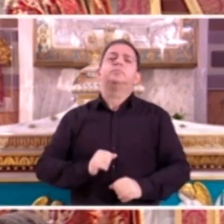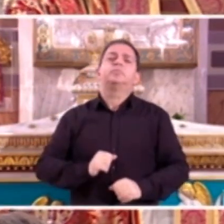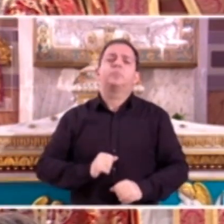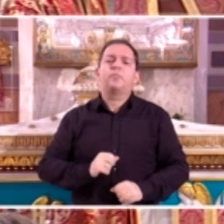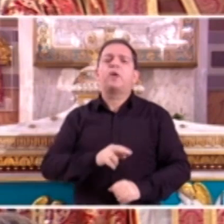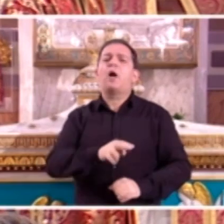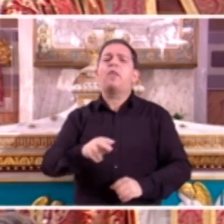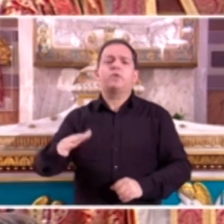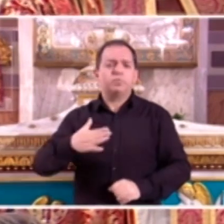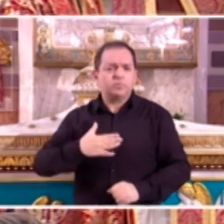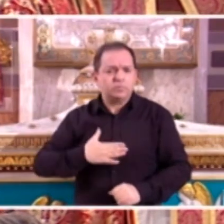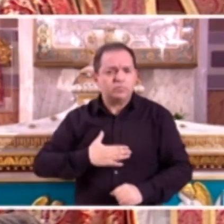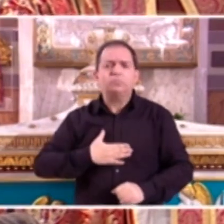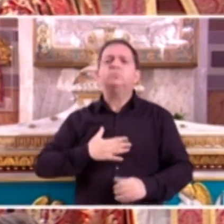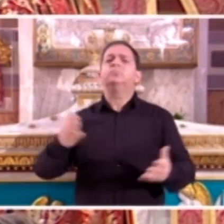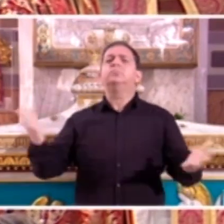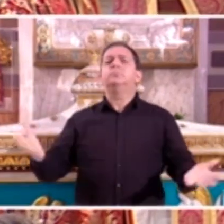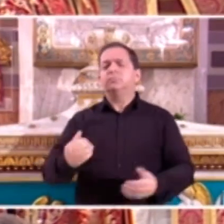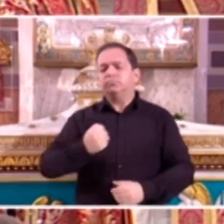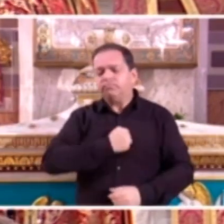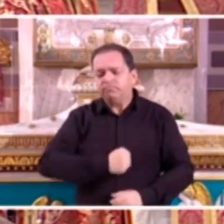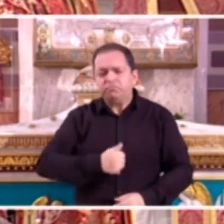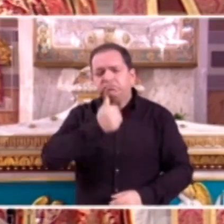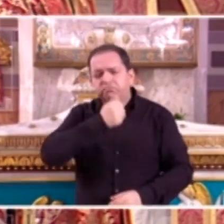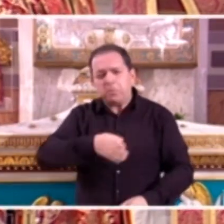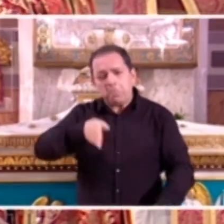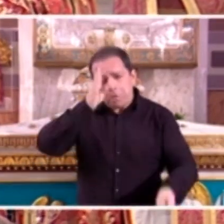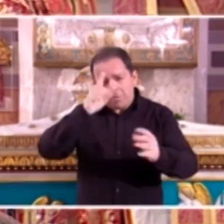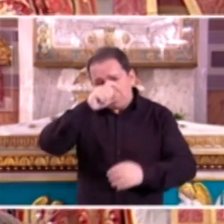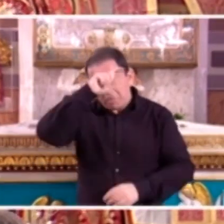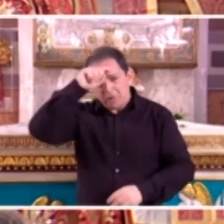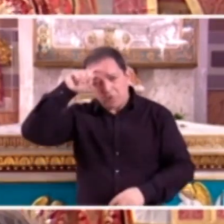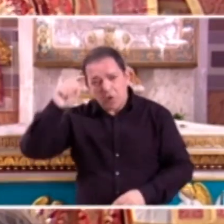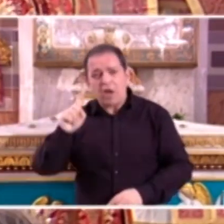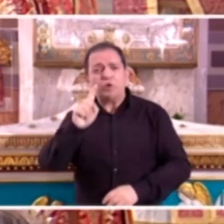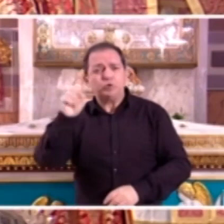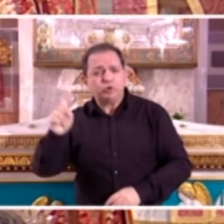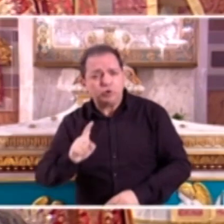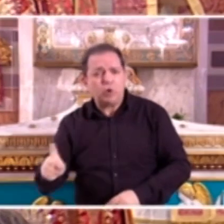των αδελφών ημών των εν πάση θλίψη και περιστάση ευρισκομένων και των εν